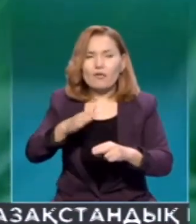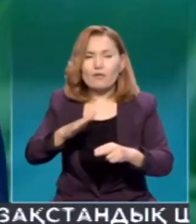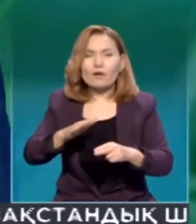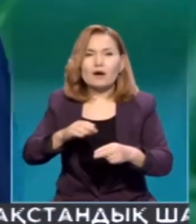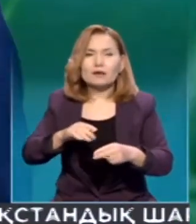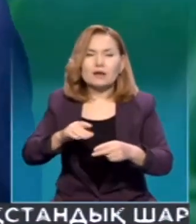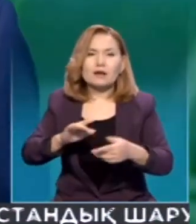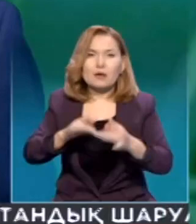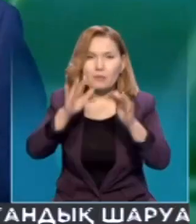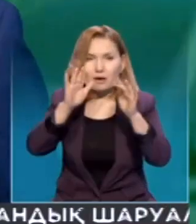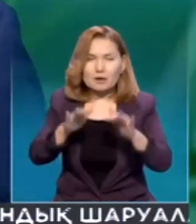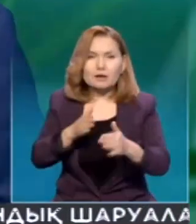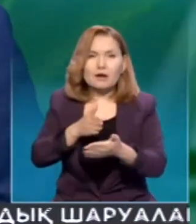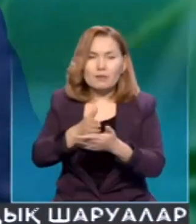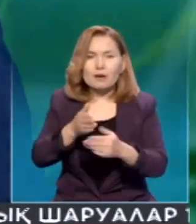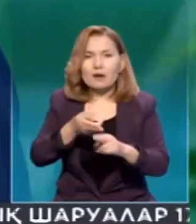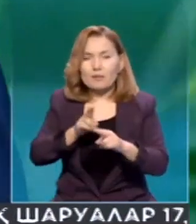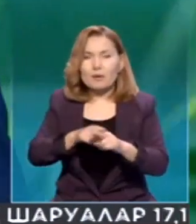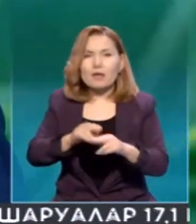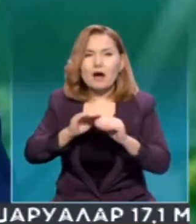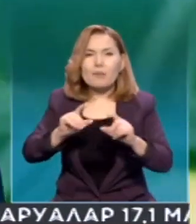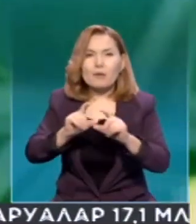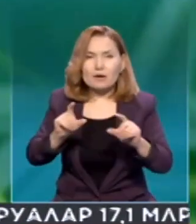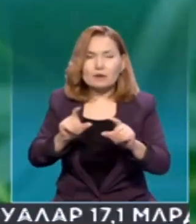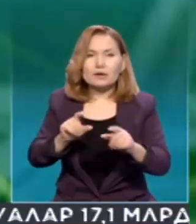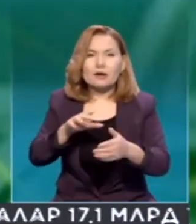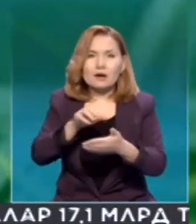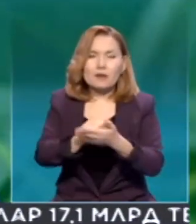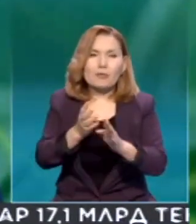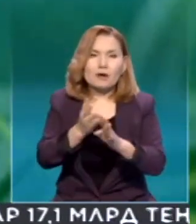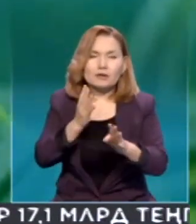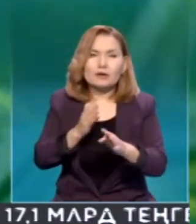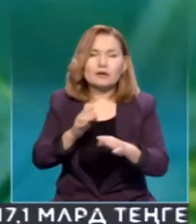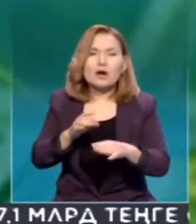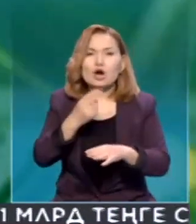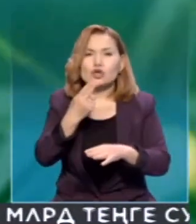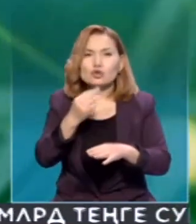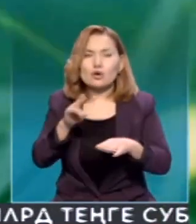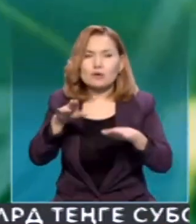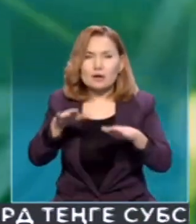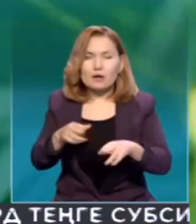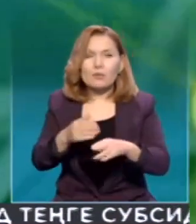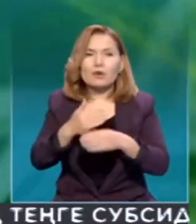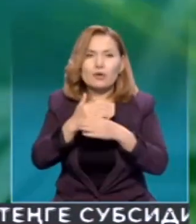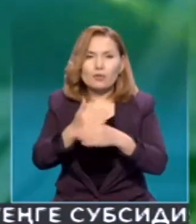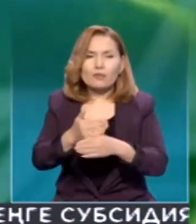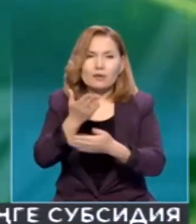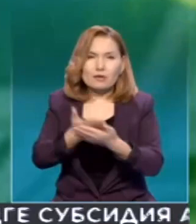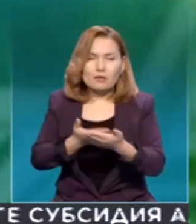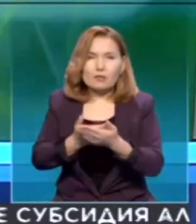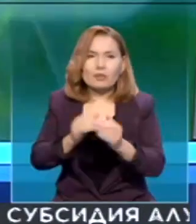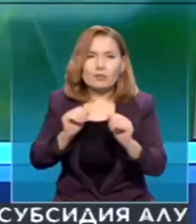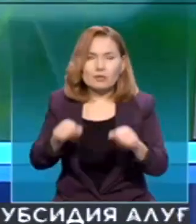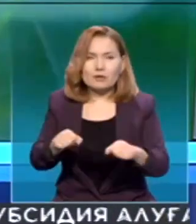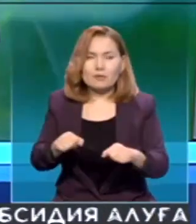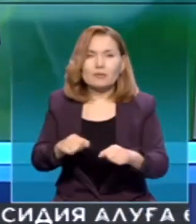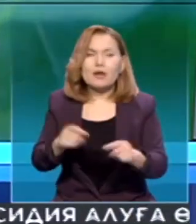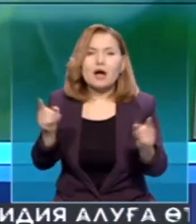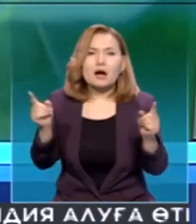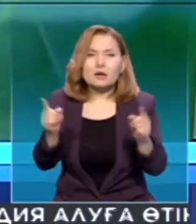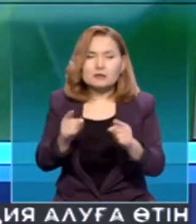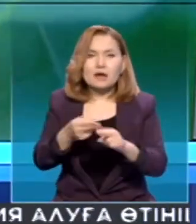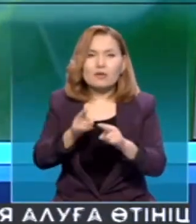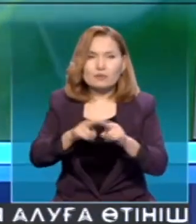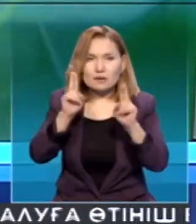қосымшасы электрондық үкімет порталы арқылы балабақшаға кезекке тұруға немесе халыққа қызмет көрсету орталығынан көмек сұрауға болады. Қысқа нұсқа